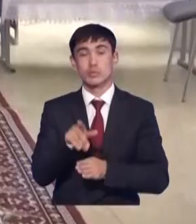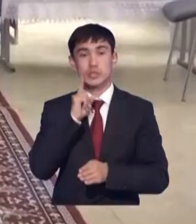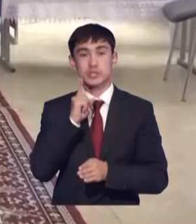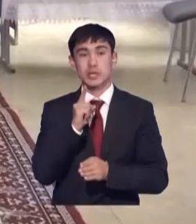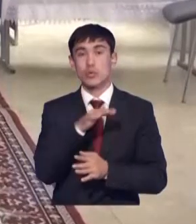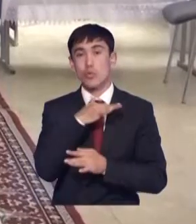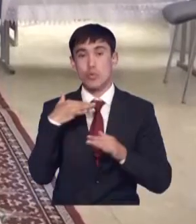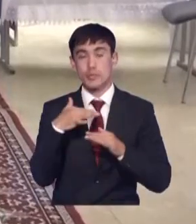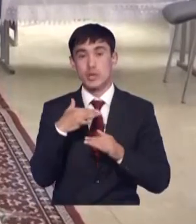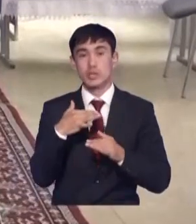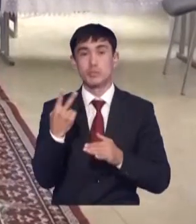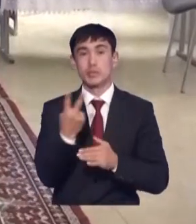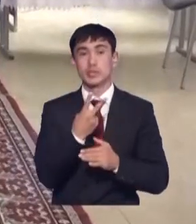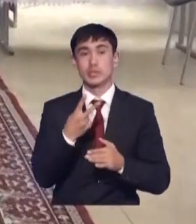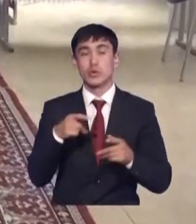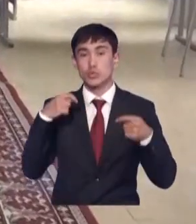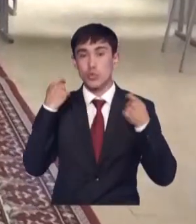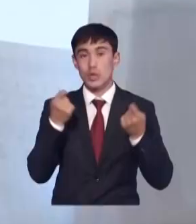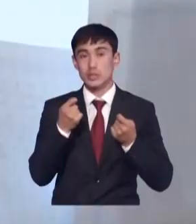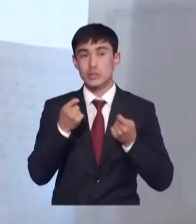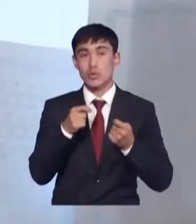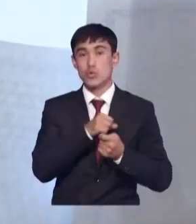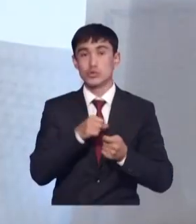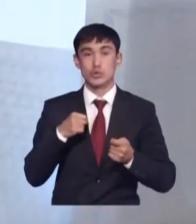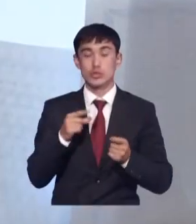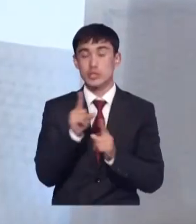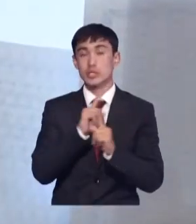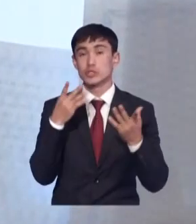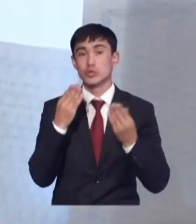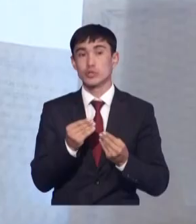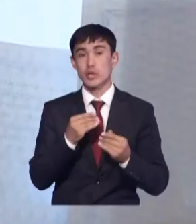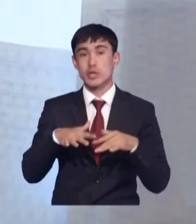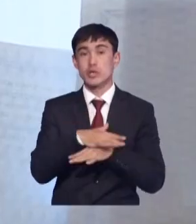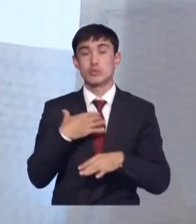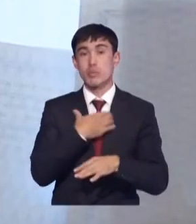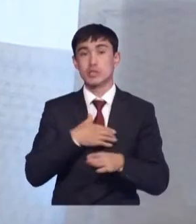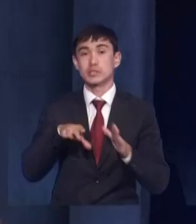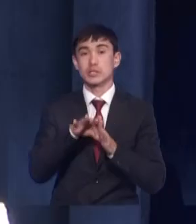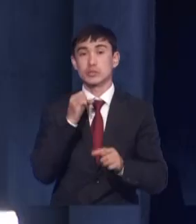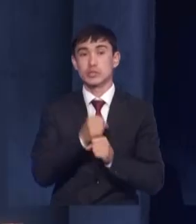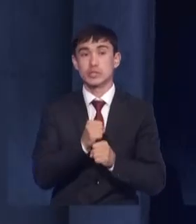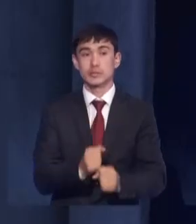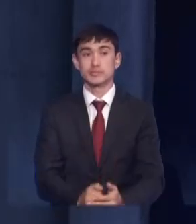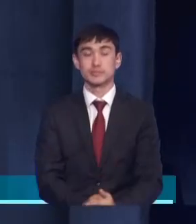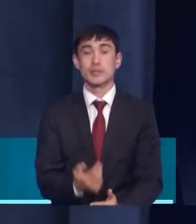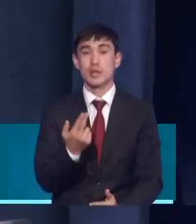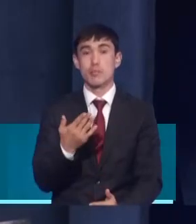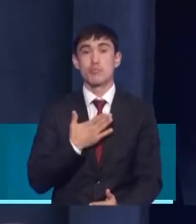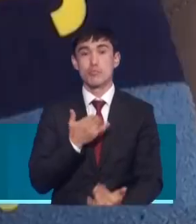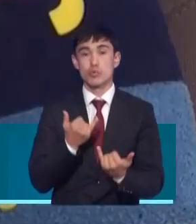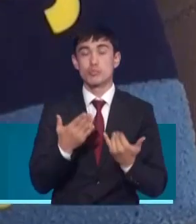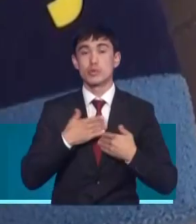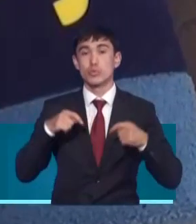саны аз емес. Қос бірдей туған күн иесі өздері үшін ерекше күнде ел үшін маңызды таңдау жасады. Я бүгін мен туған